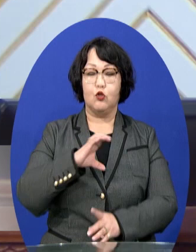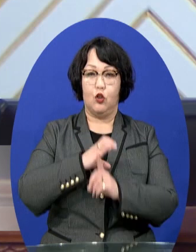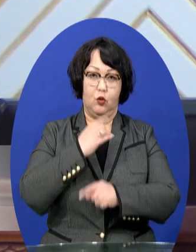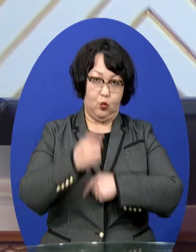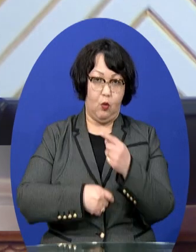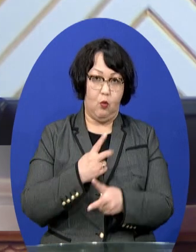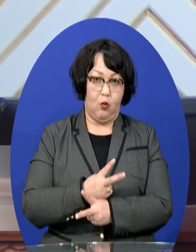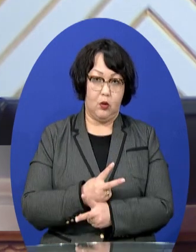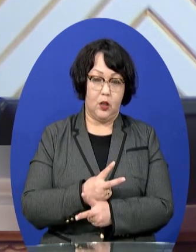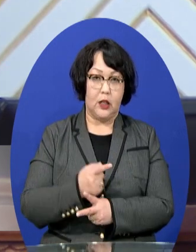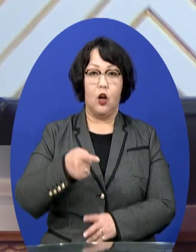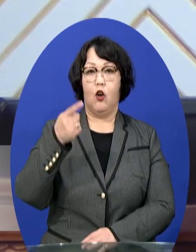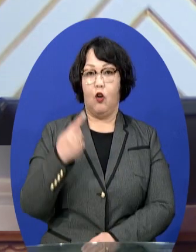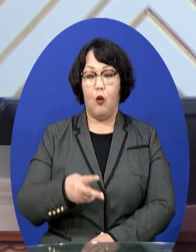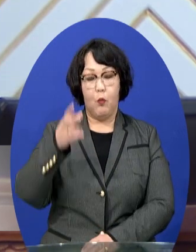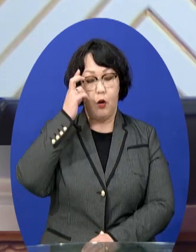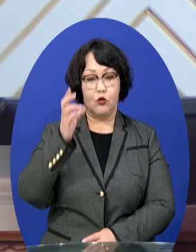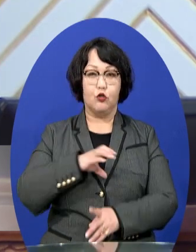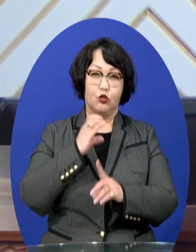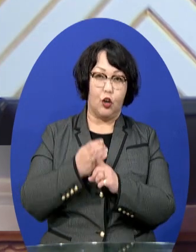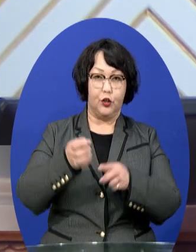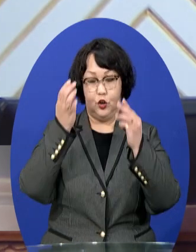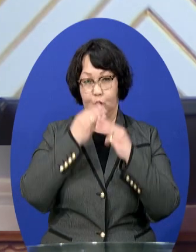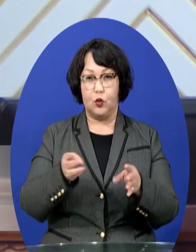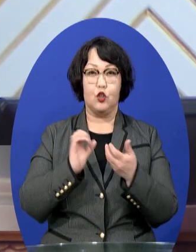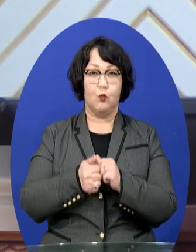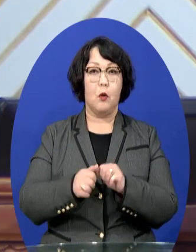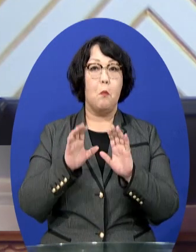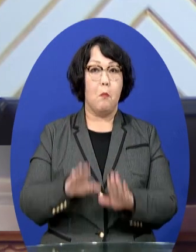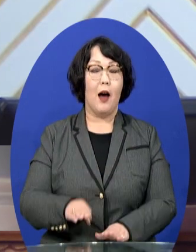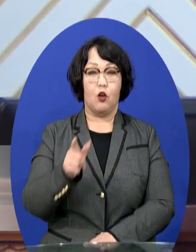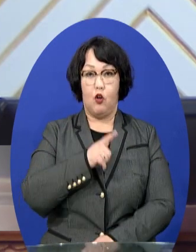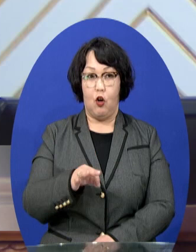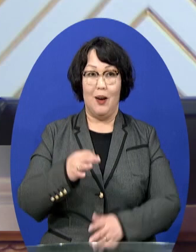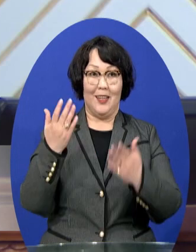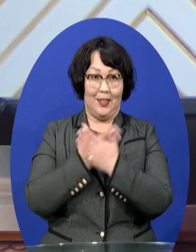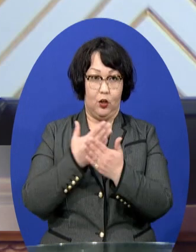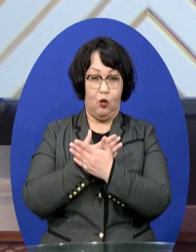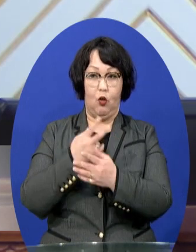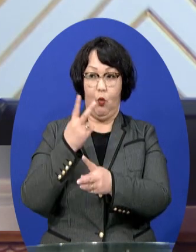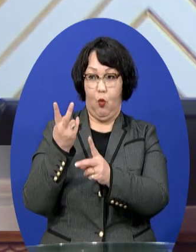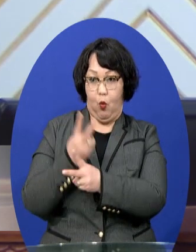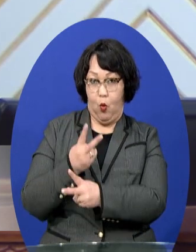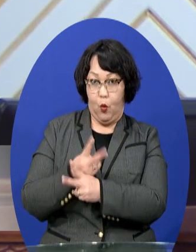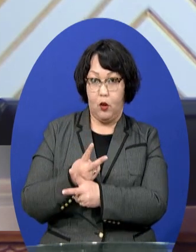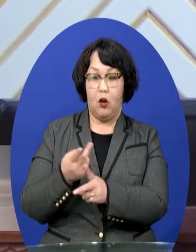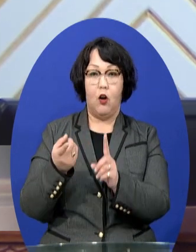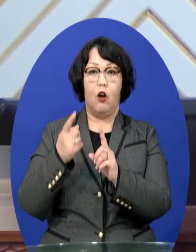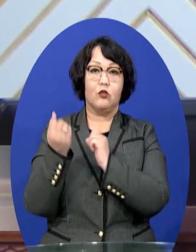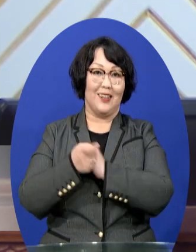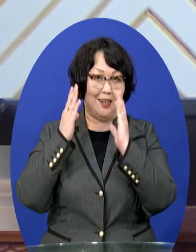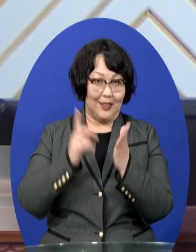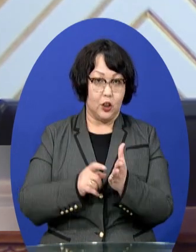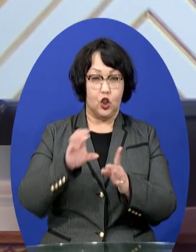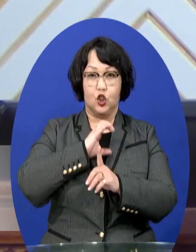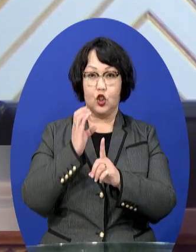нөгөө талаас бас манай боловсрол соёл шинжилгээ спортын байнгаараа киноны хувьд онцгой анхаарах хэрэгтэй. Бүх соёлын